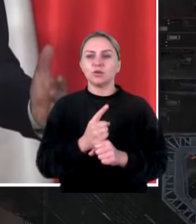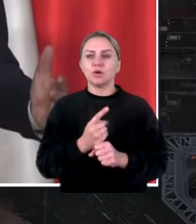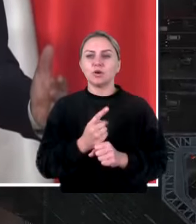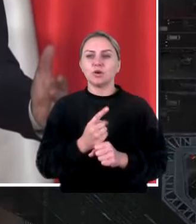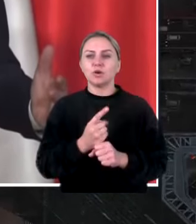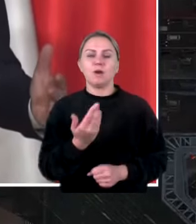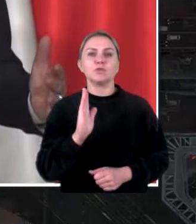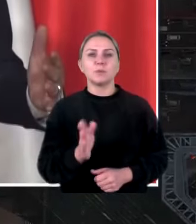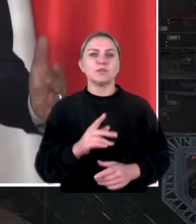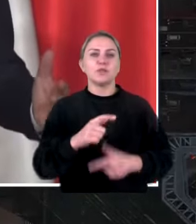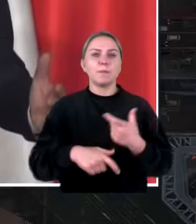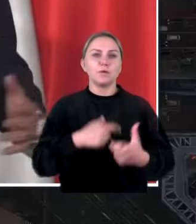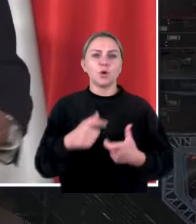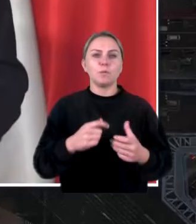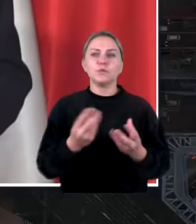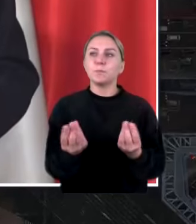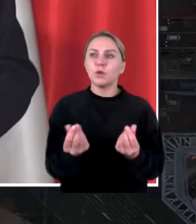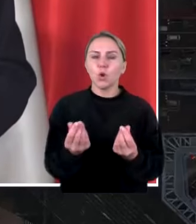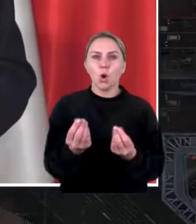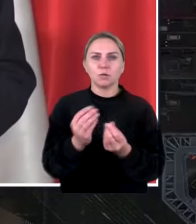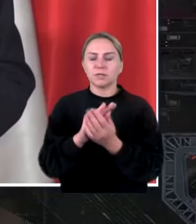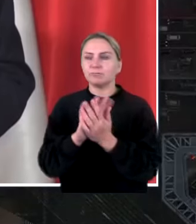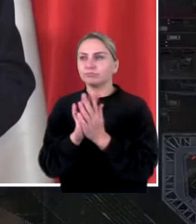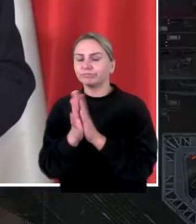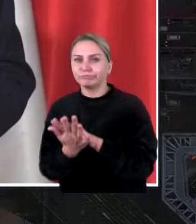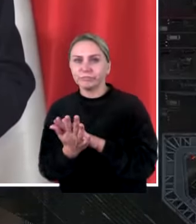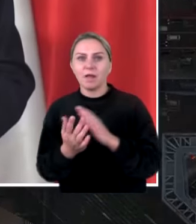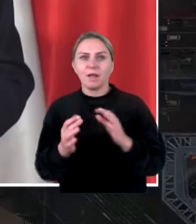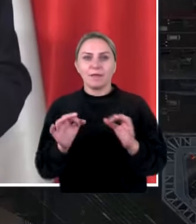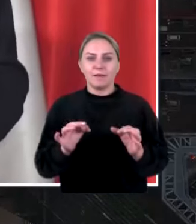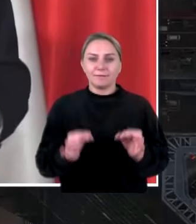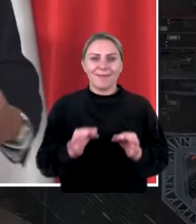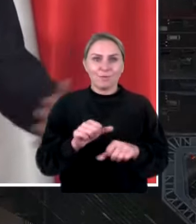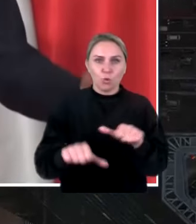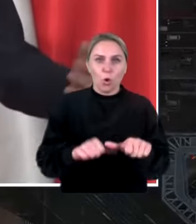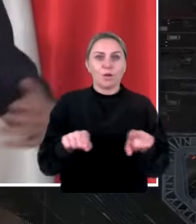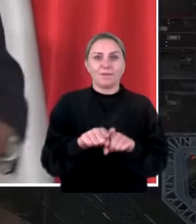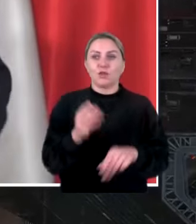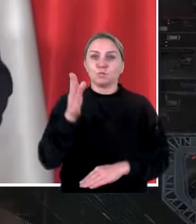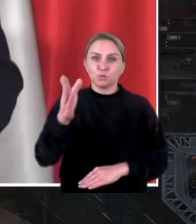znowelizujemy nasz budżet na bieżący rok, na przyszły rok, tak żebyśmy